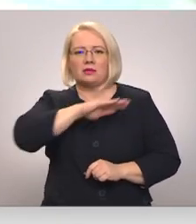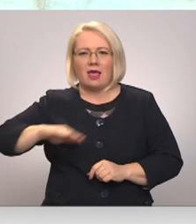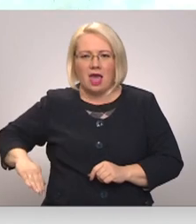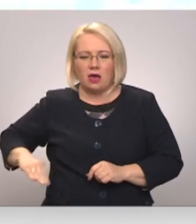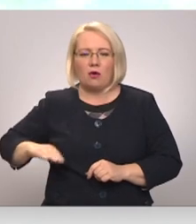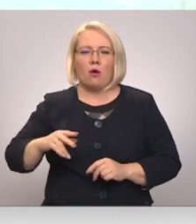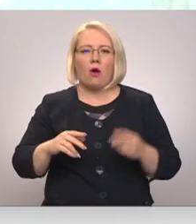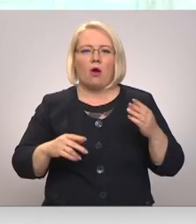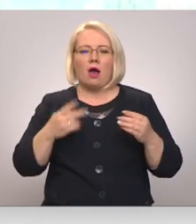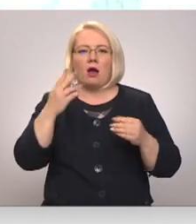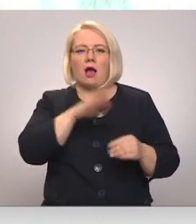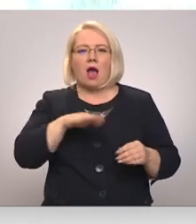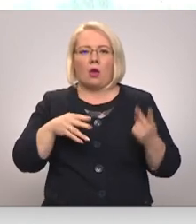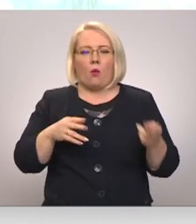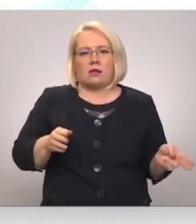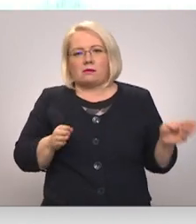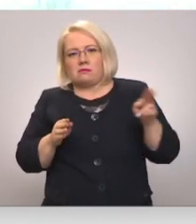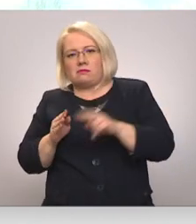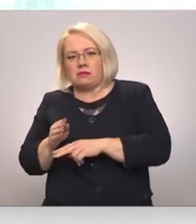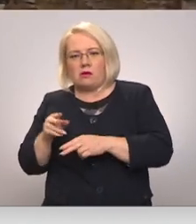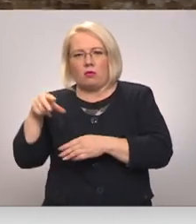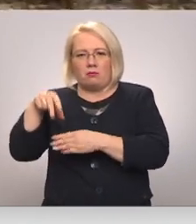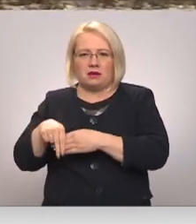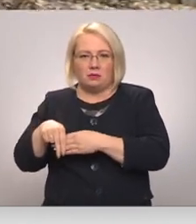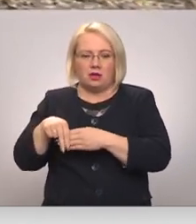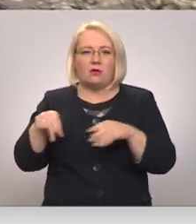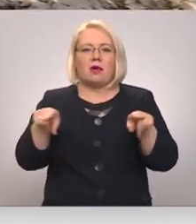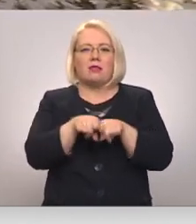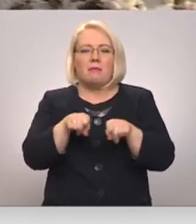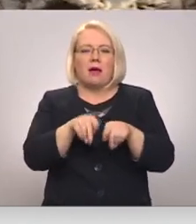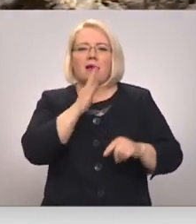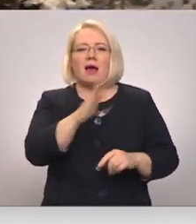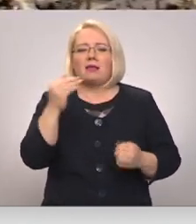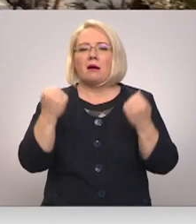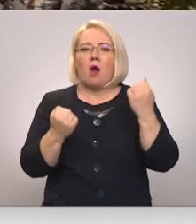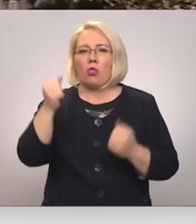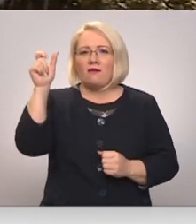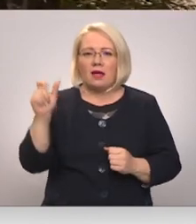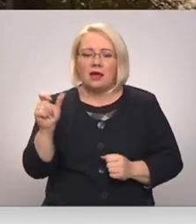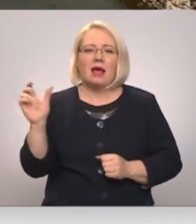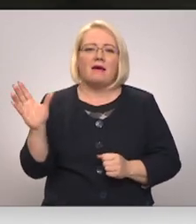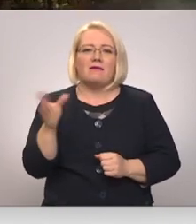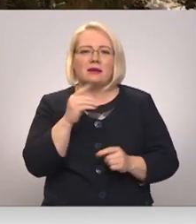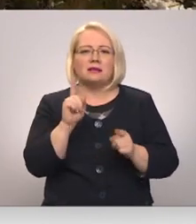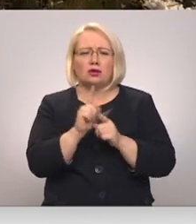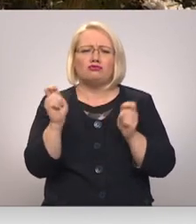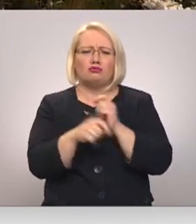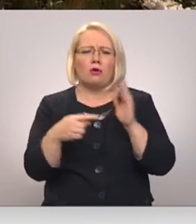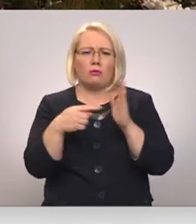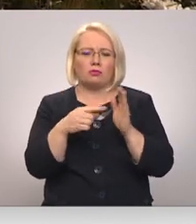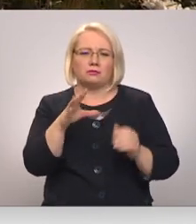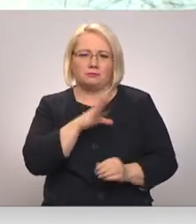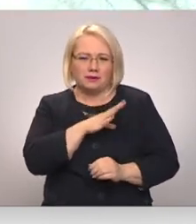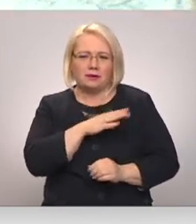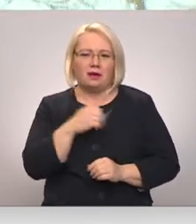uz otru kāju, un tad iesprādzējoties. Gluži kā teju katram vadītājam, bijis arī kāds soda punkts. Es